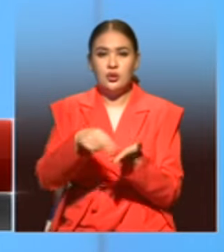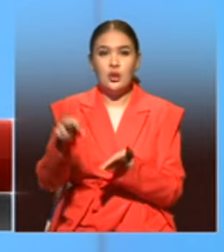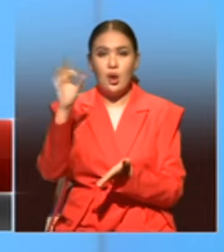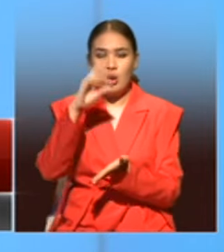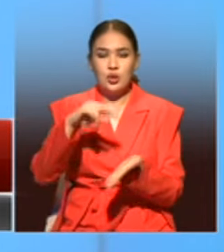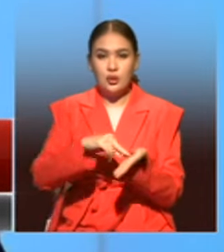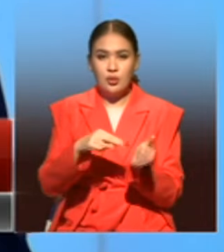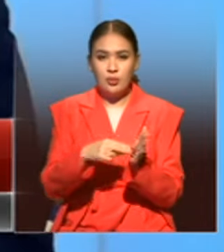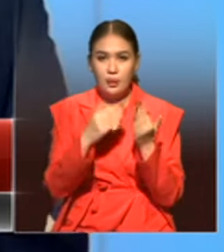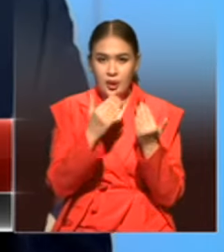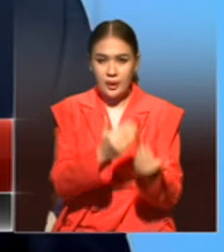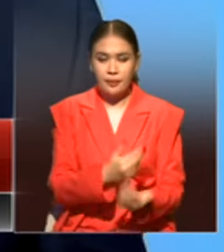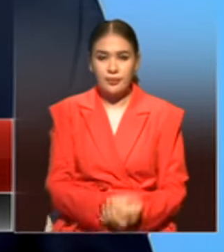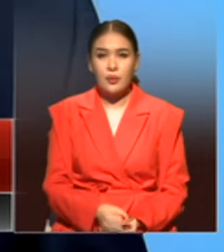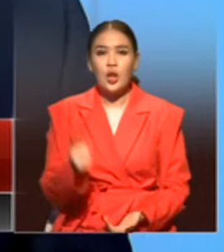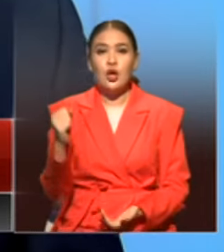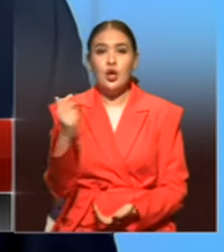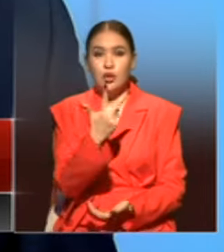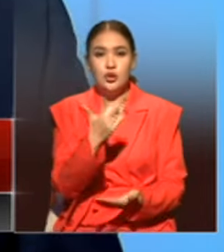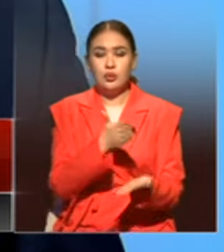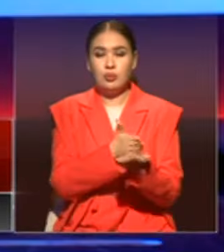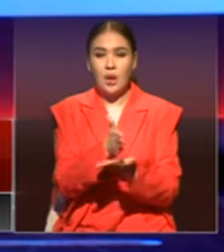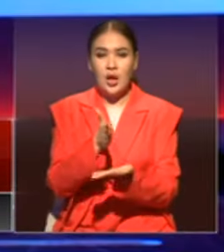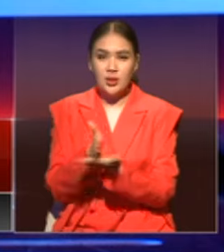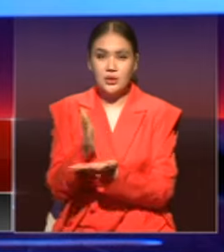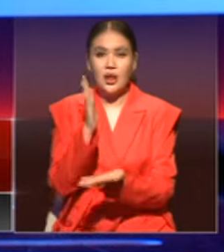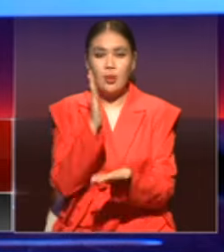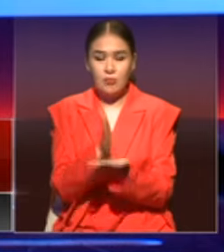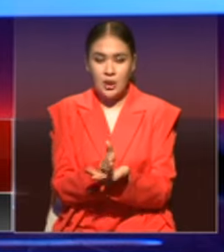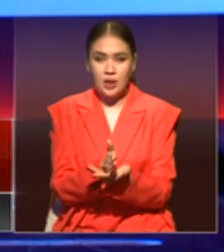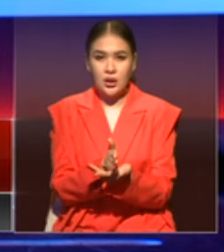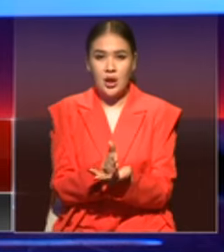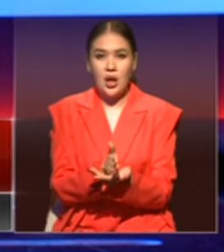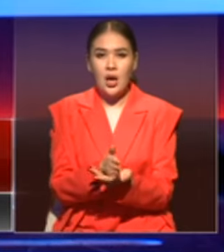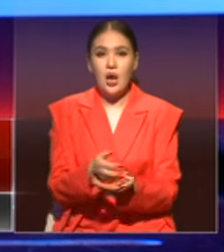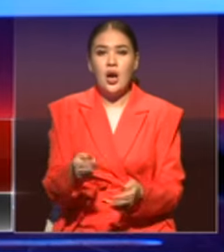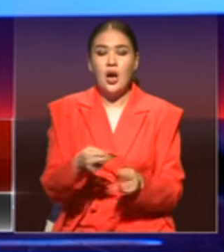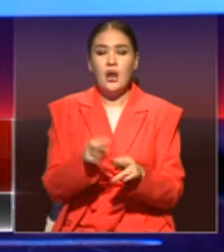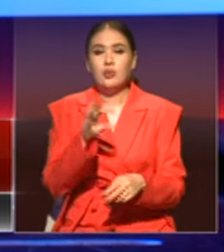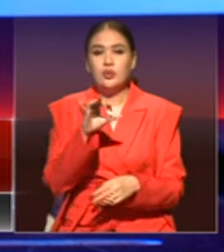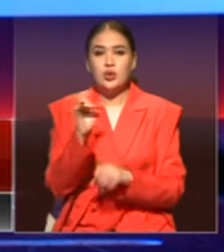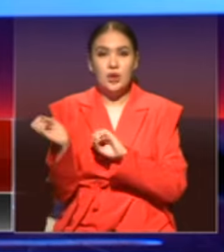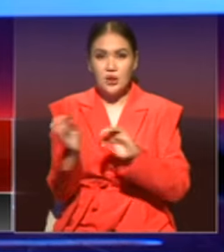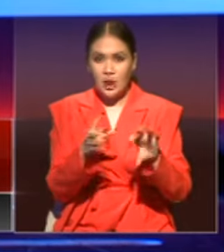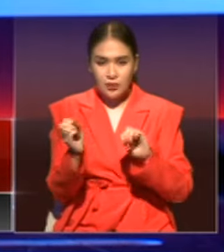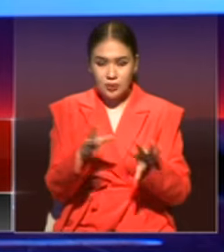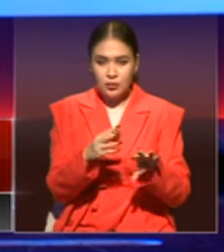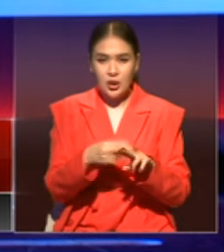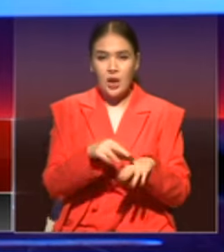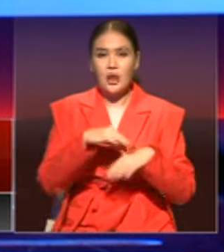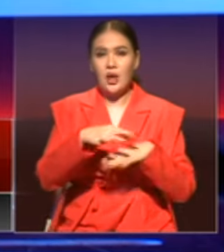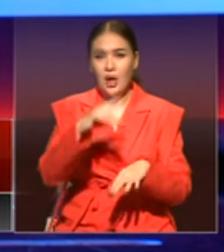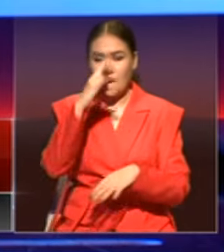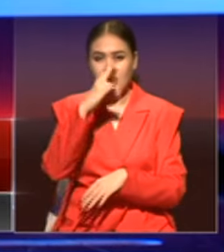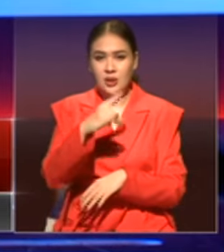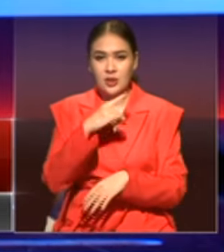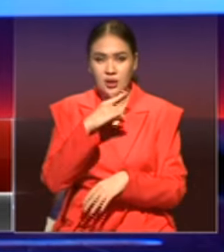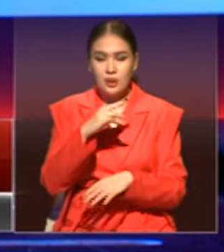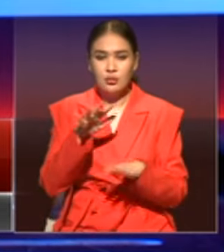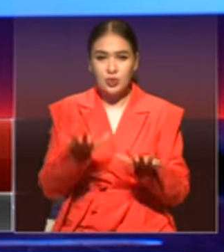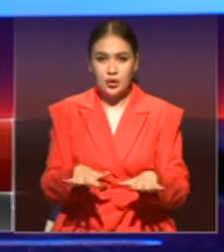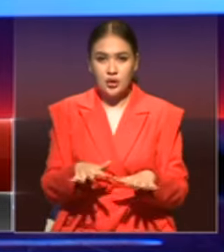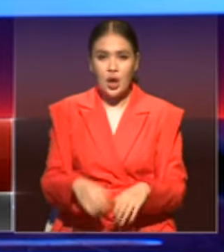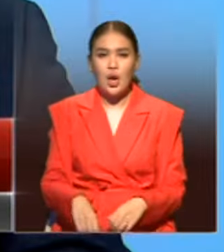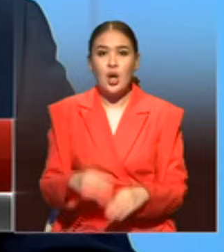жоба. Бұл негізі 3 бағытта, біз 3 бағытта қарастырдық. Ол қалдықтарды тасымалдау, өткені Қазақстан бойынша көлік жаңағыдай